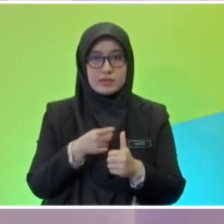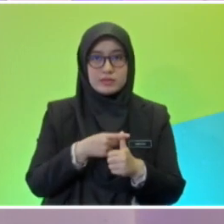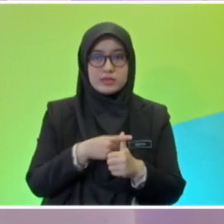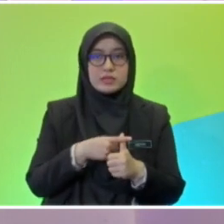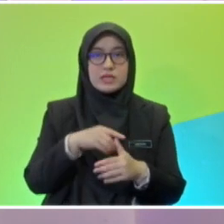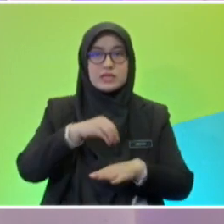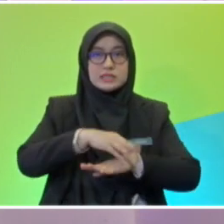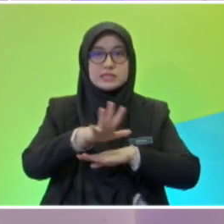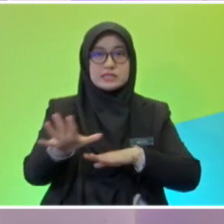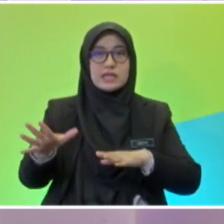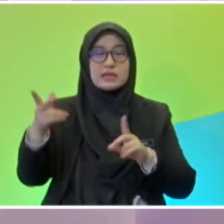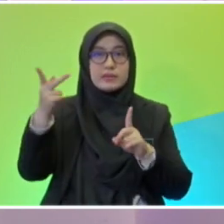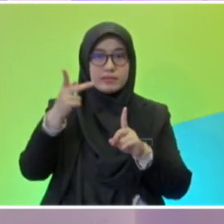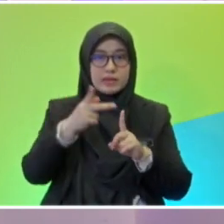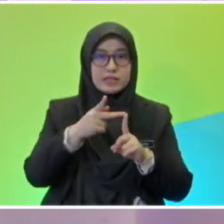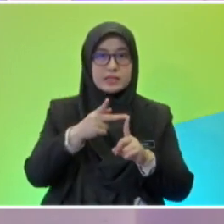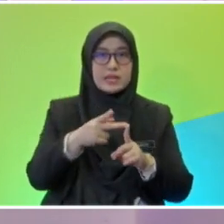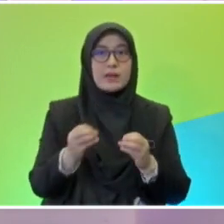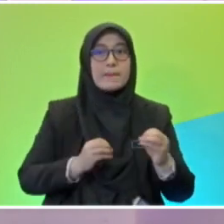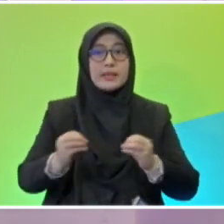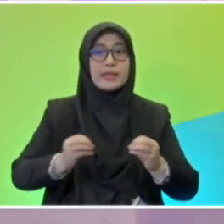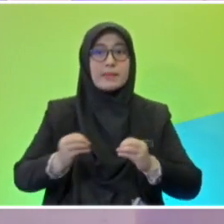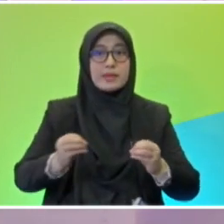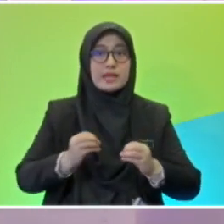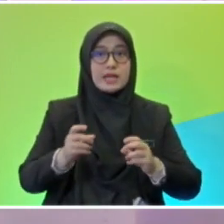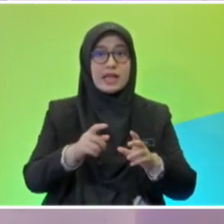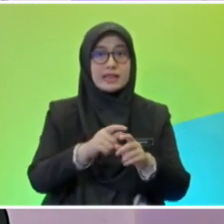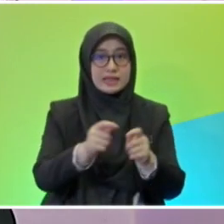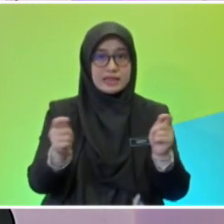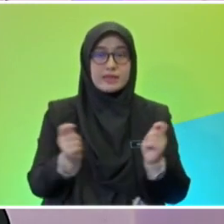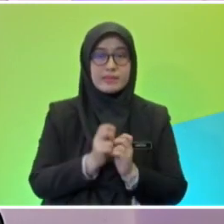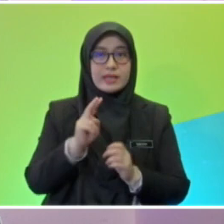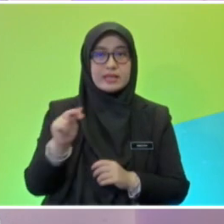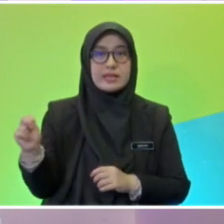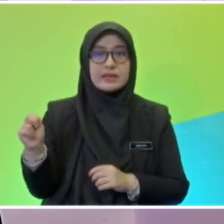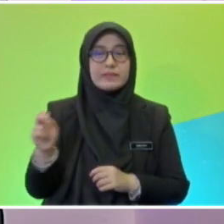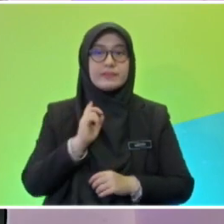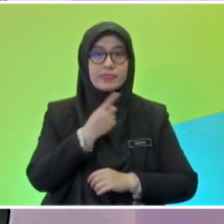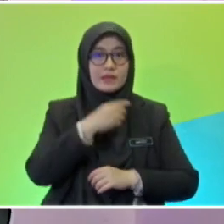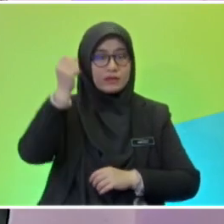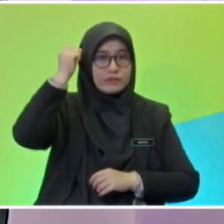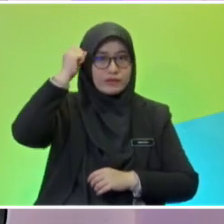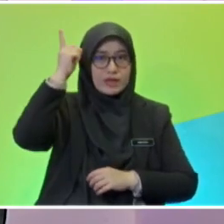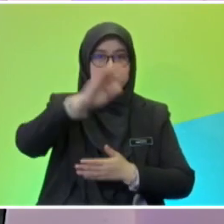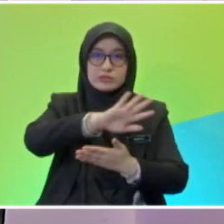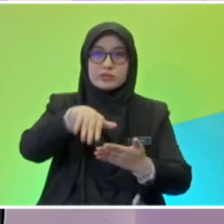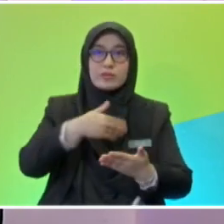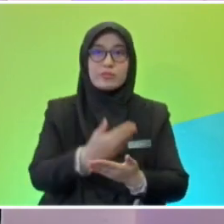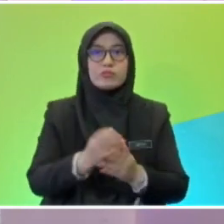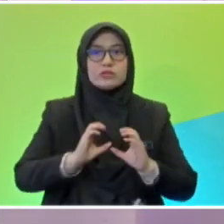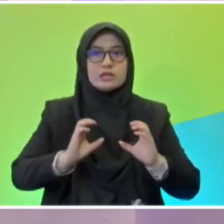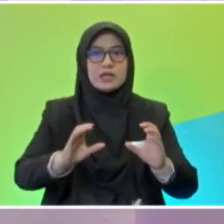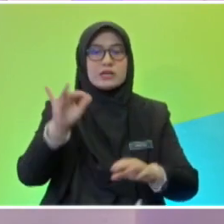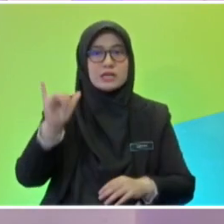pun takbiran kesempatan baik jadi kesehatan kita paham bahwa semua kaidah yang digunakan